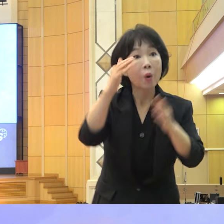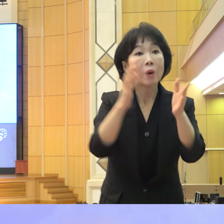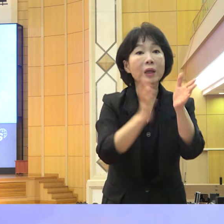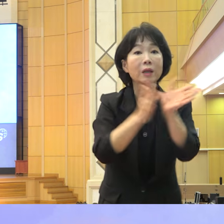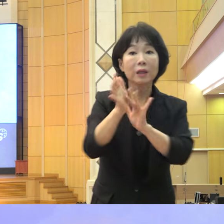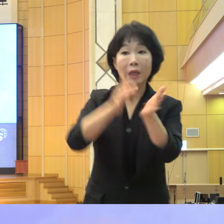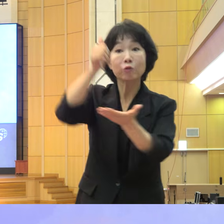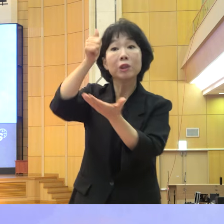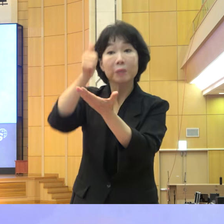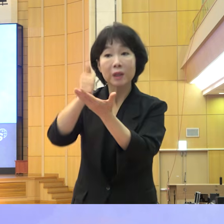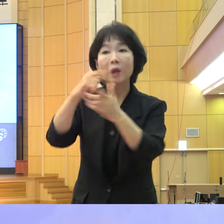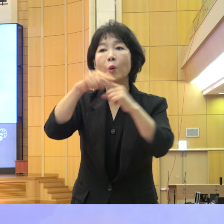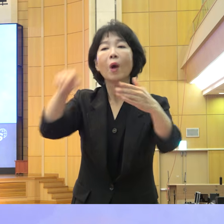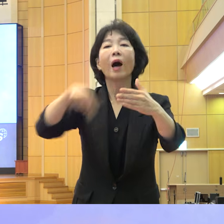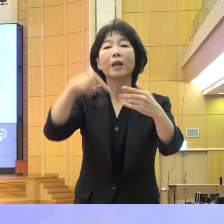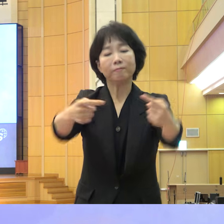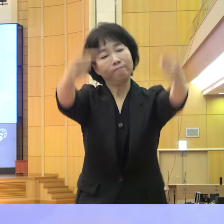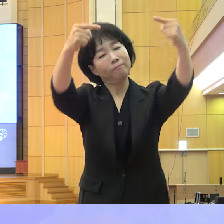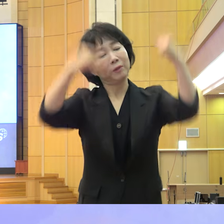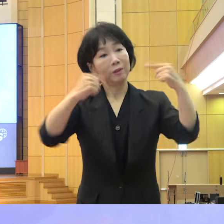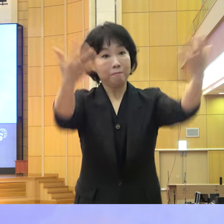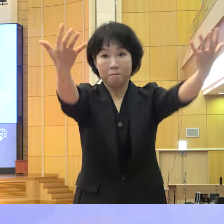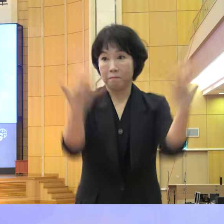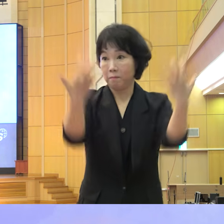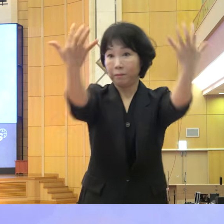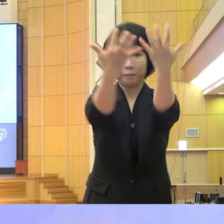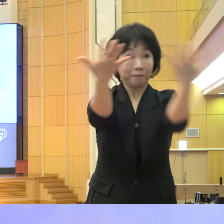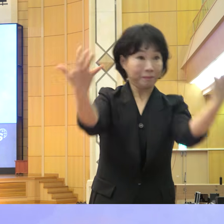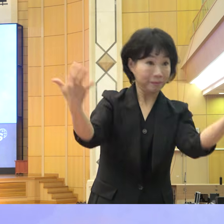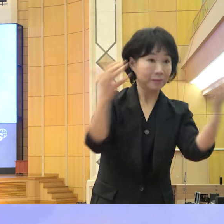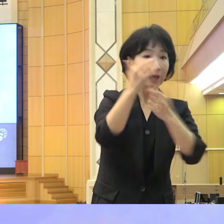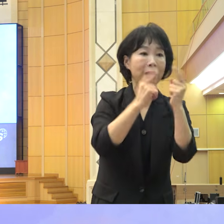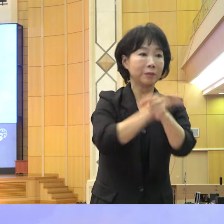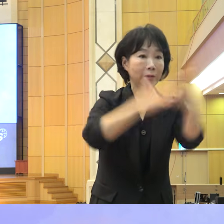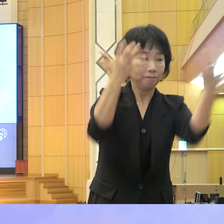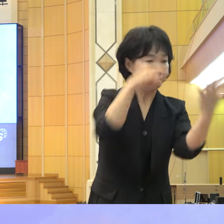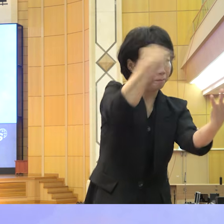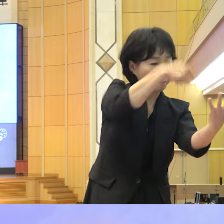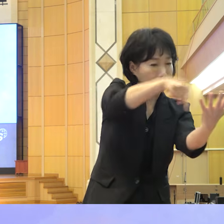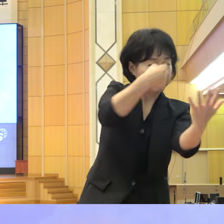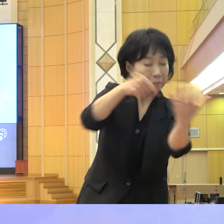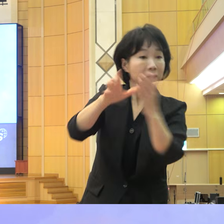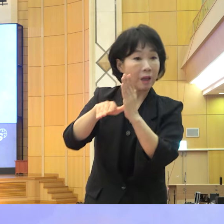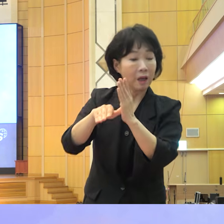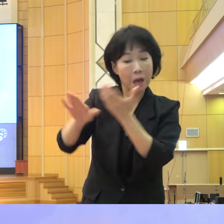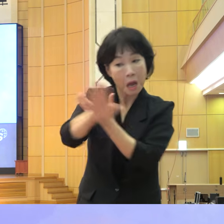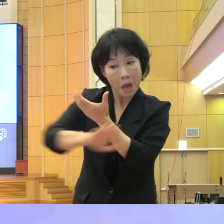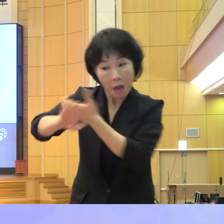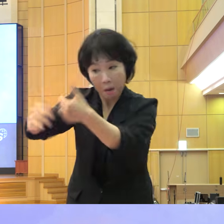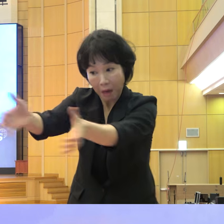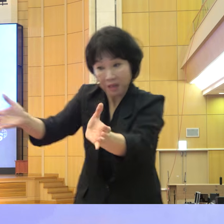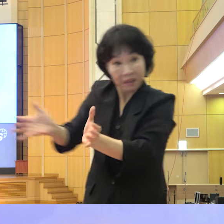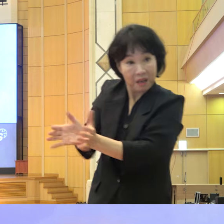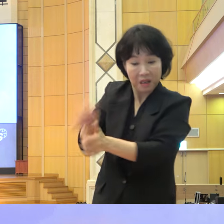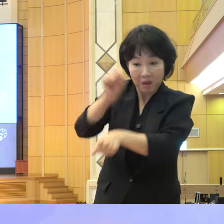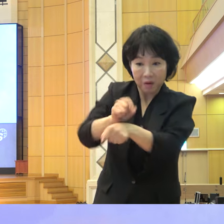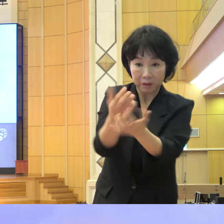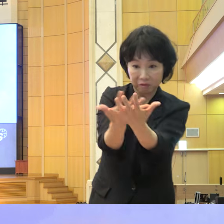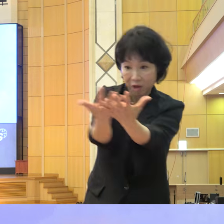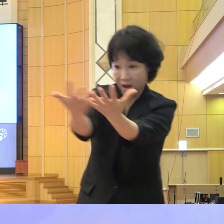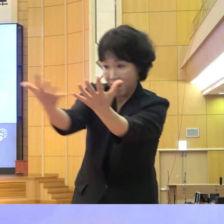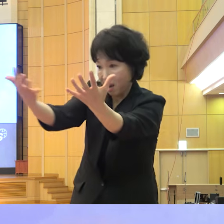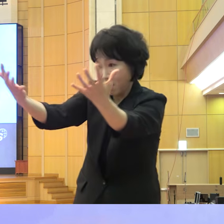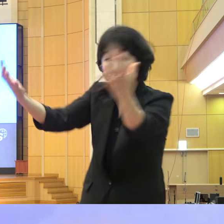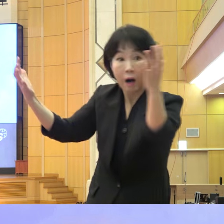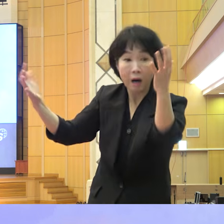예수님이 성전에서 하나님 말씀을 가르칠 때에 바리새인들, 서기관들 이런